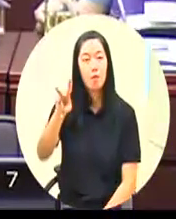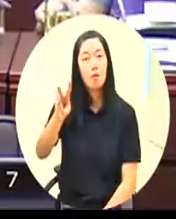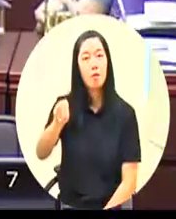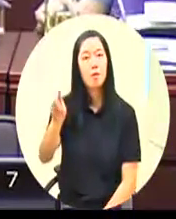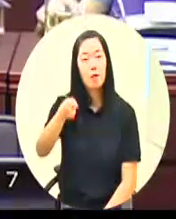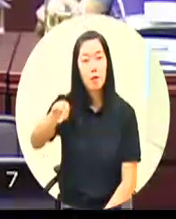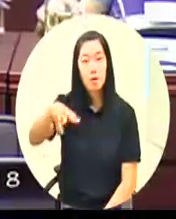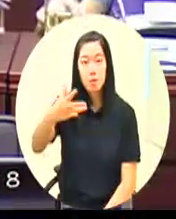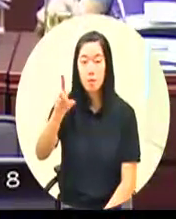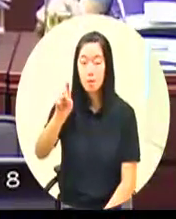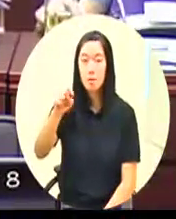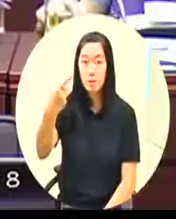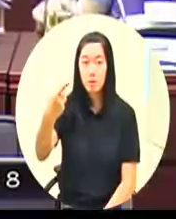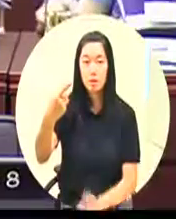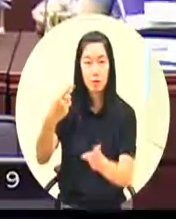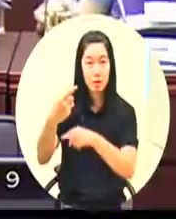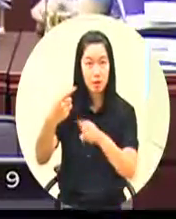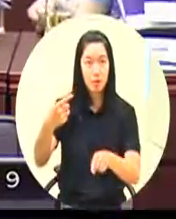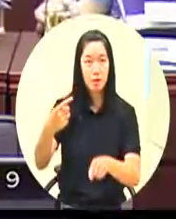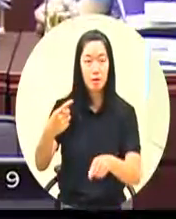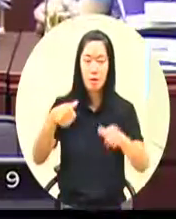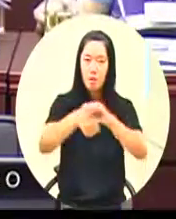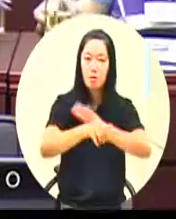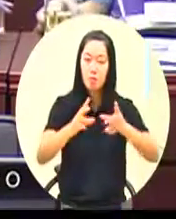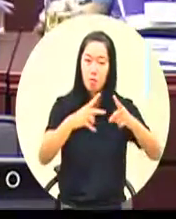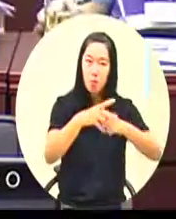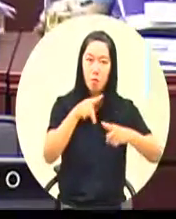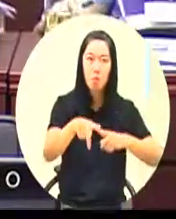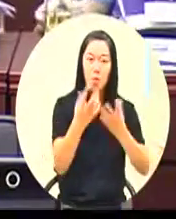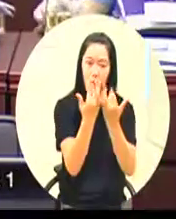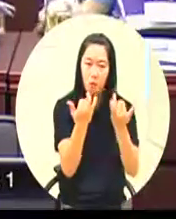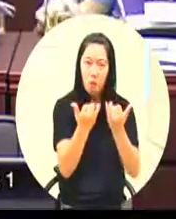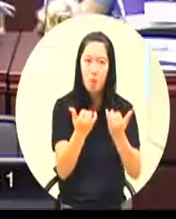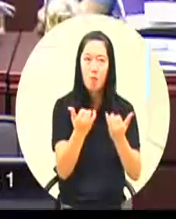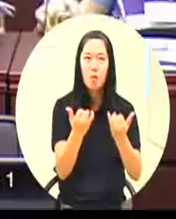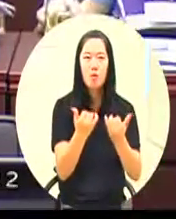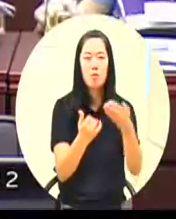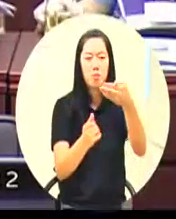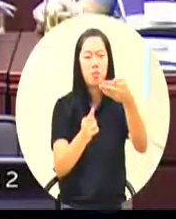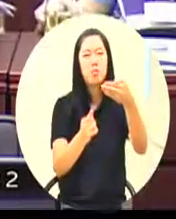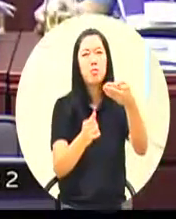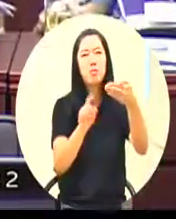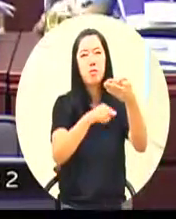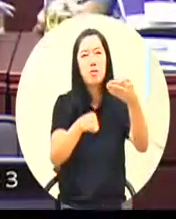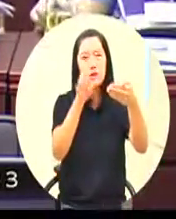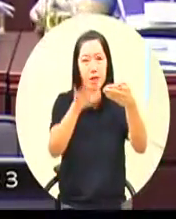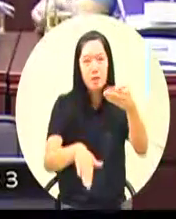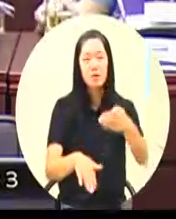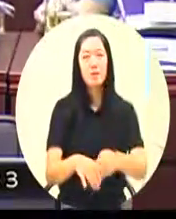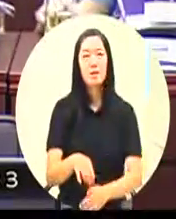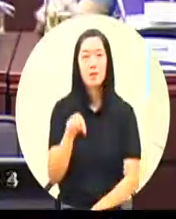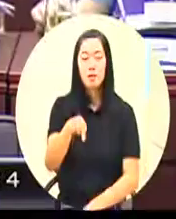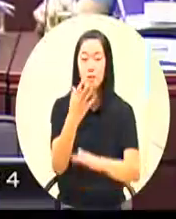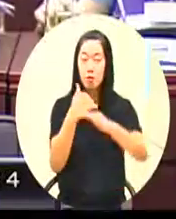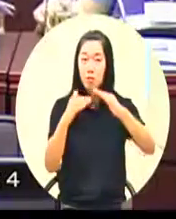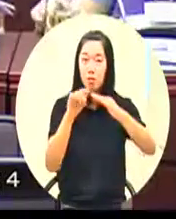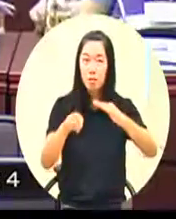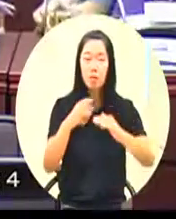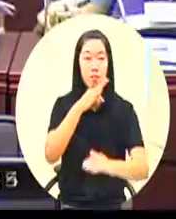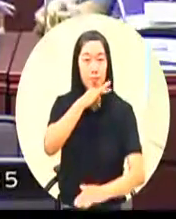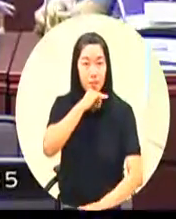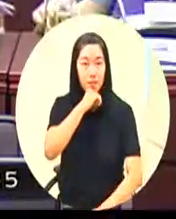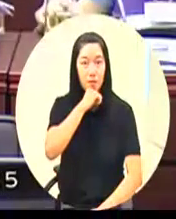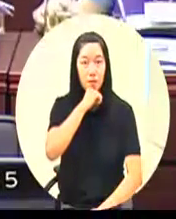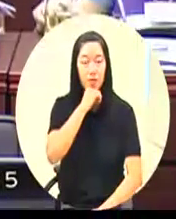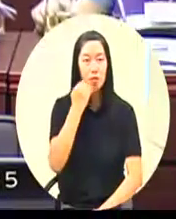小学，其实你面临很多学校学生招到个位数。那我们目前的政策就是，这个学校的这个年龄层如果